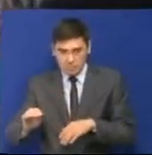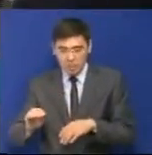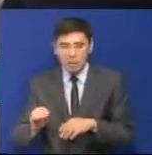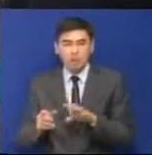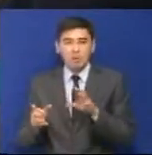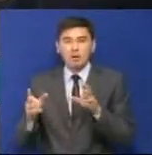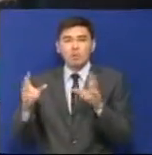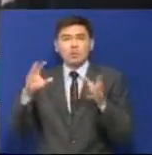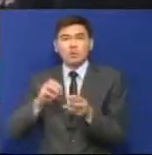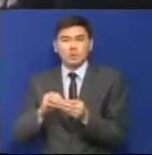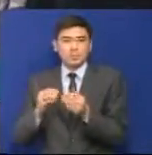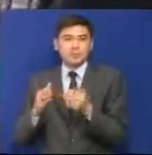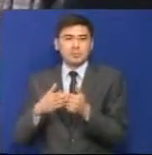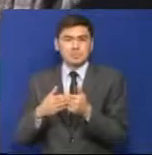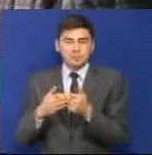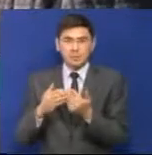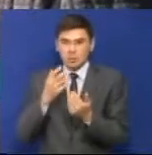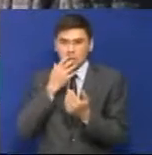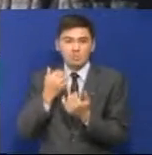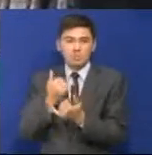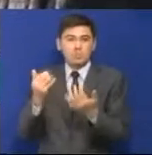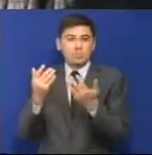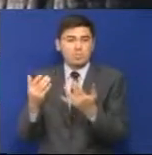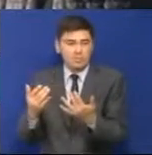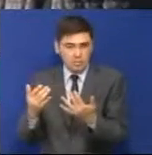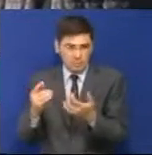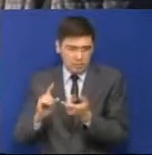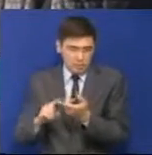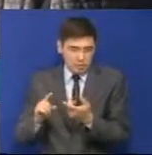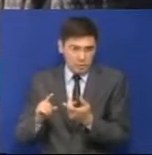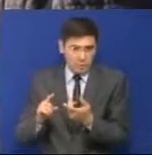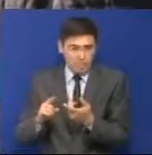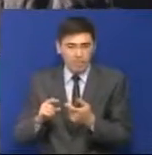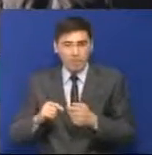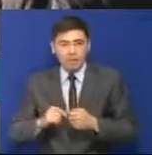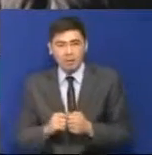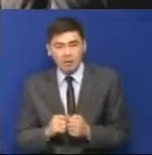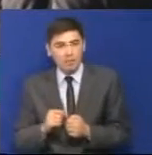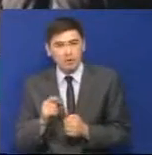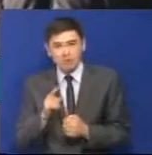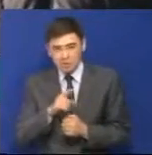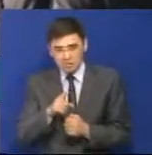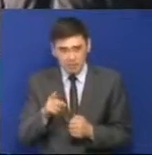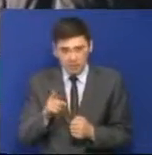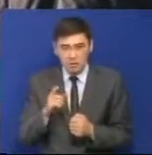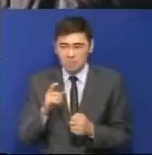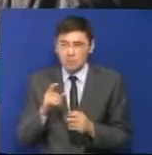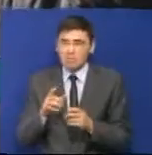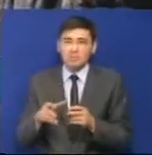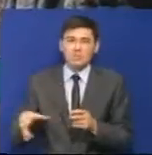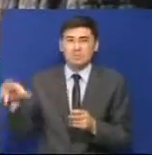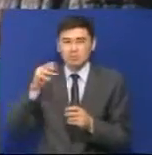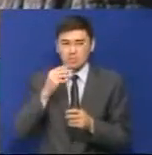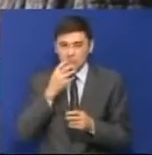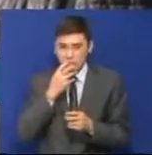жалпы жылу мөлшерін көрсетеді. Ол жертөле, жалпы қолданыстағы баспалдақ алаңдары. Сіздерде мұның барлығы жылытылады. Соған